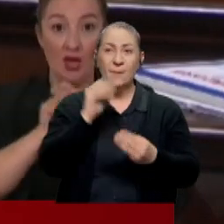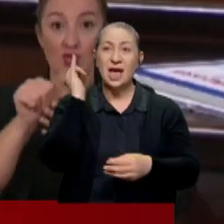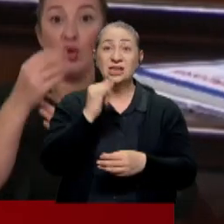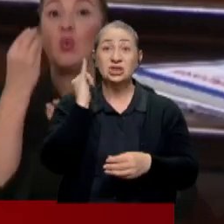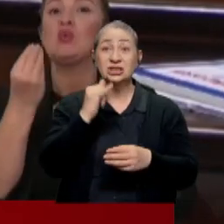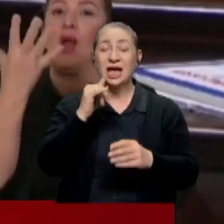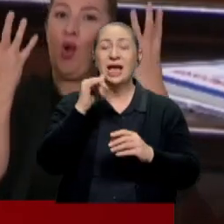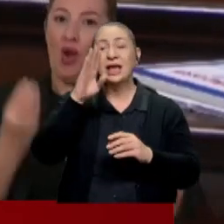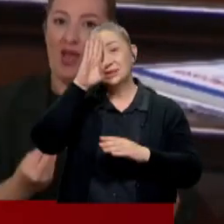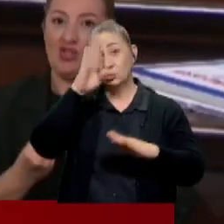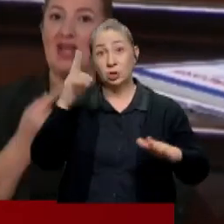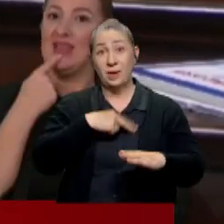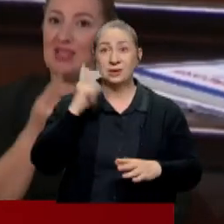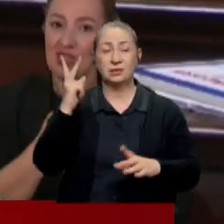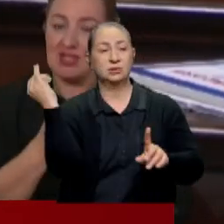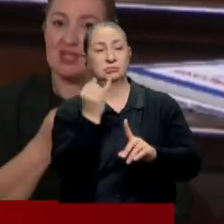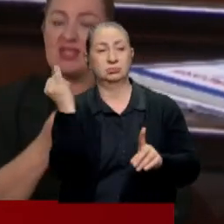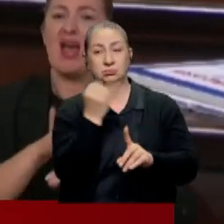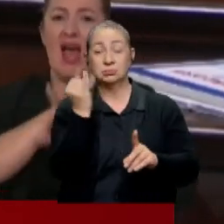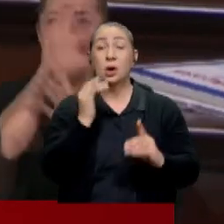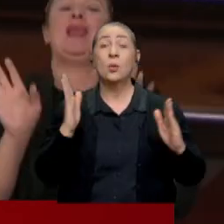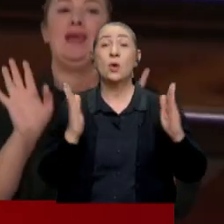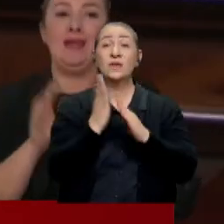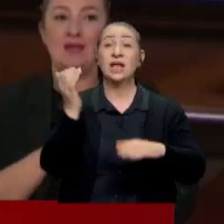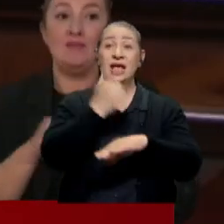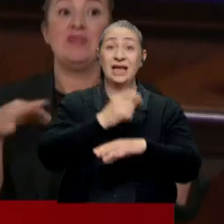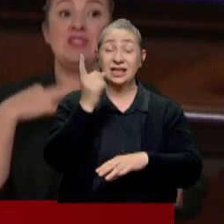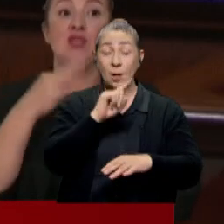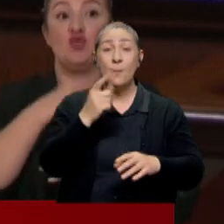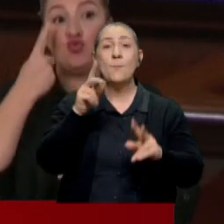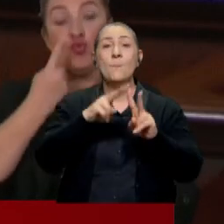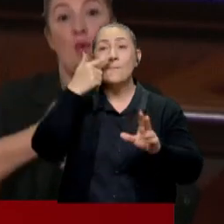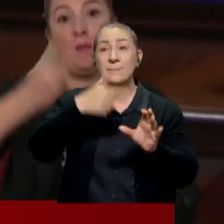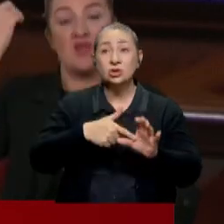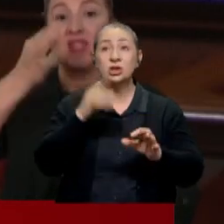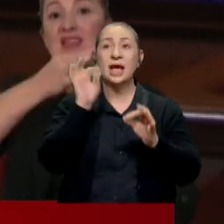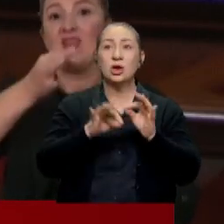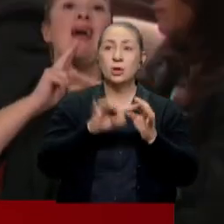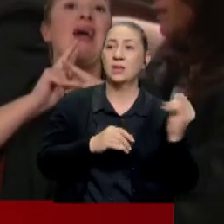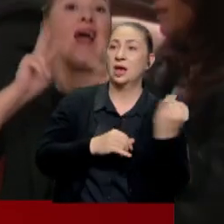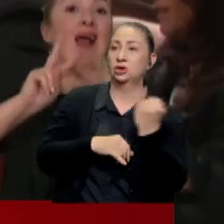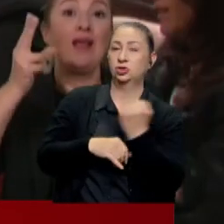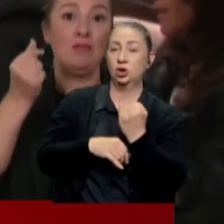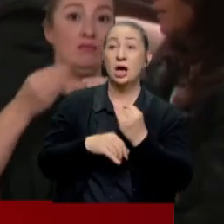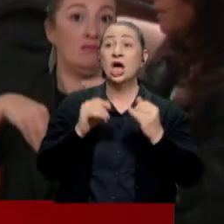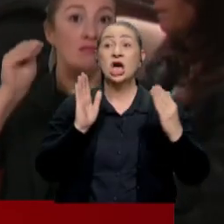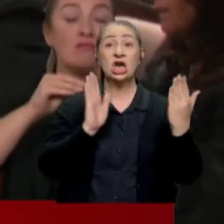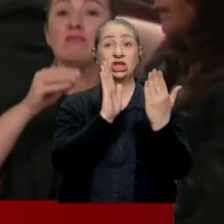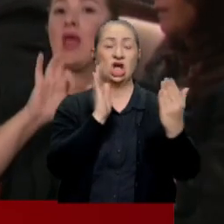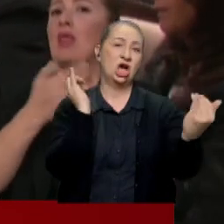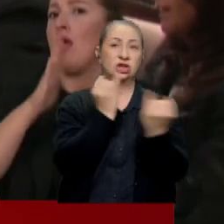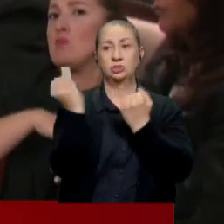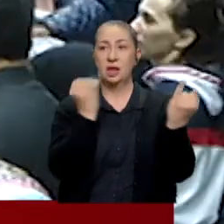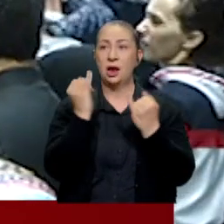eleştirisi ise İBB üzerinden sürüyor. Muhalefet de iktidarı mazot fiyatları ve ekonomi üzerinden eleştiriyor. Karşılıklı